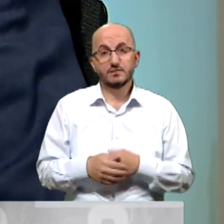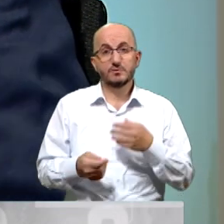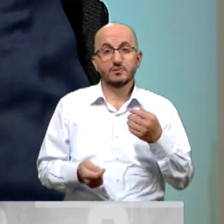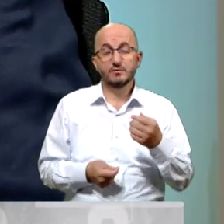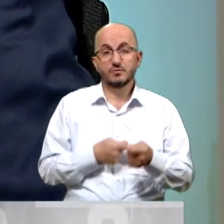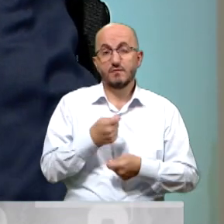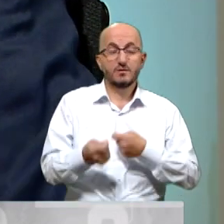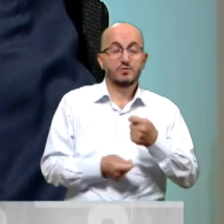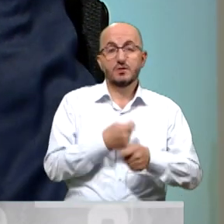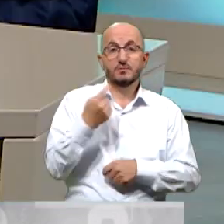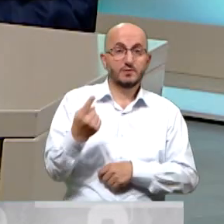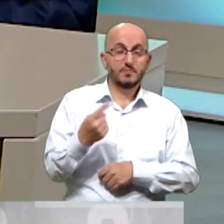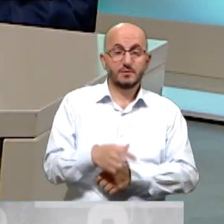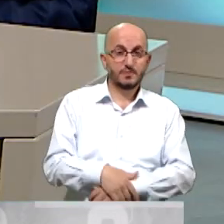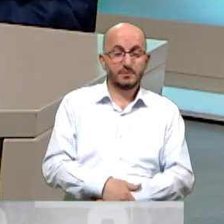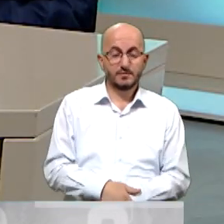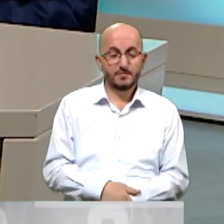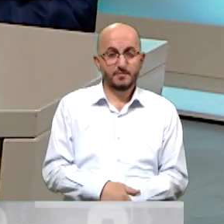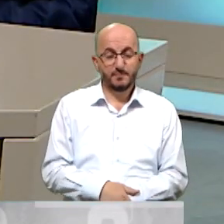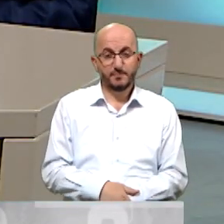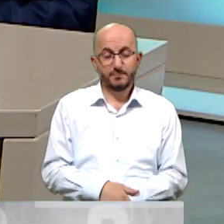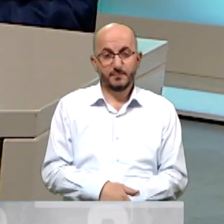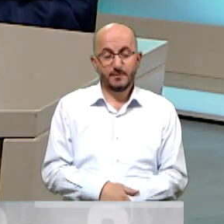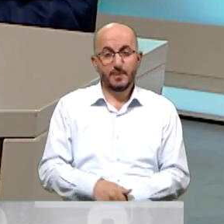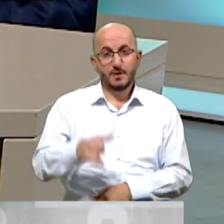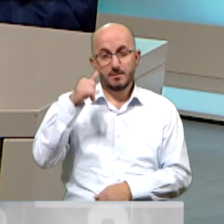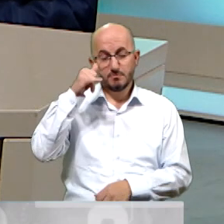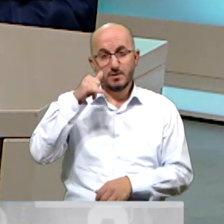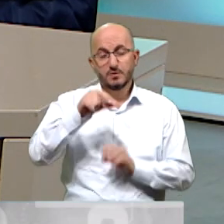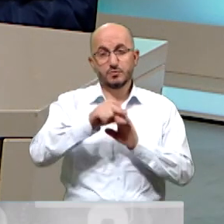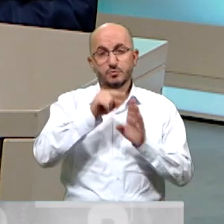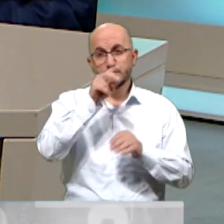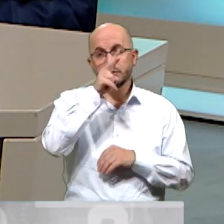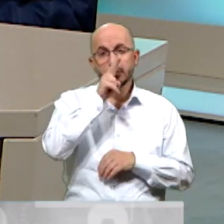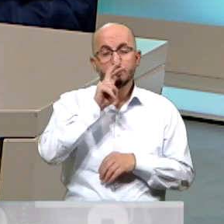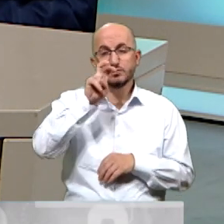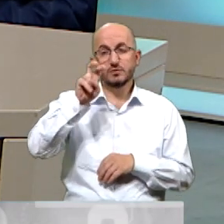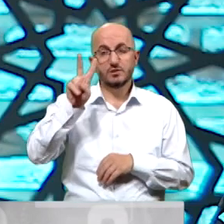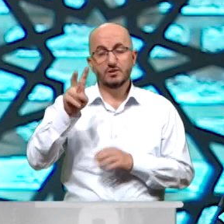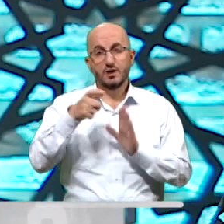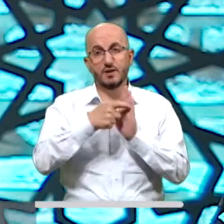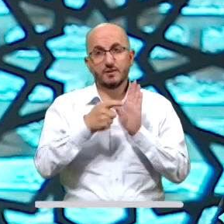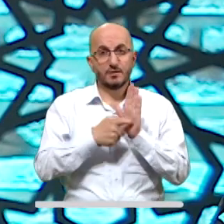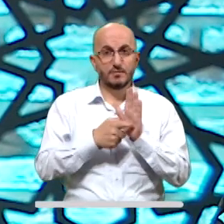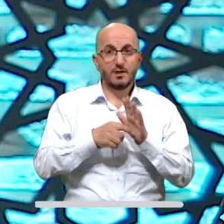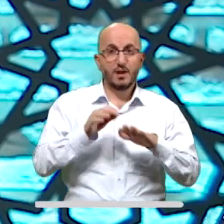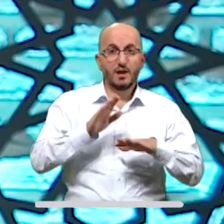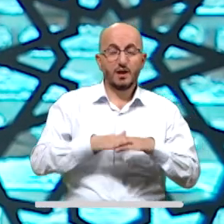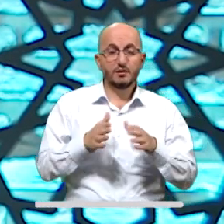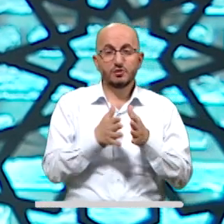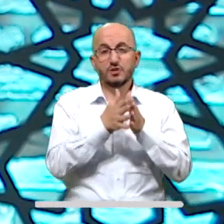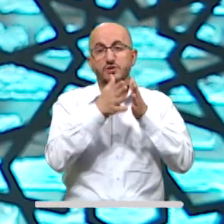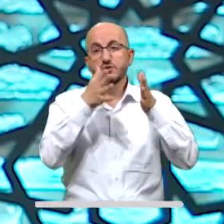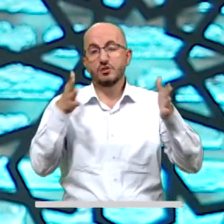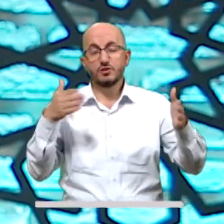referanslarımız, davranışlarımızdan birisidir. Eyvallah hocam. Bakara 280. ayet-i kerimede Cenab-ı Allah eli genişleyinceye kadar